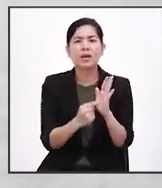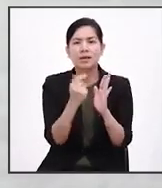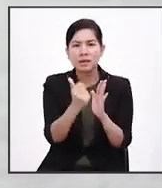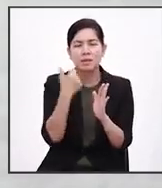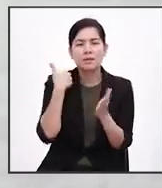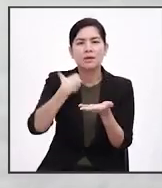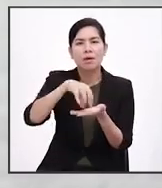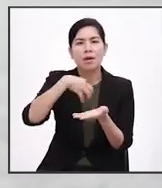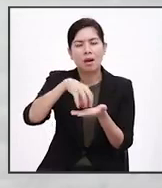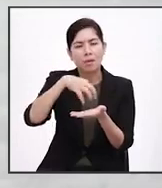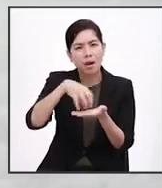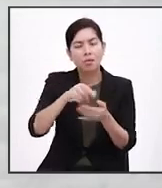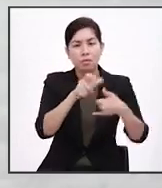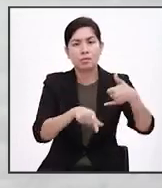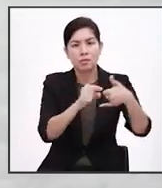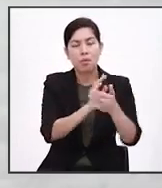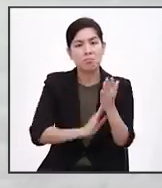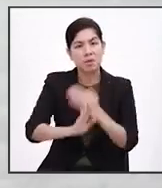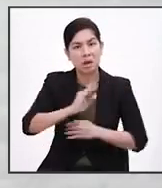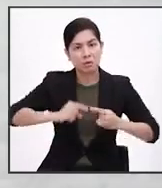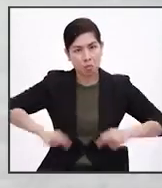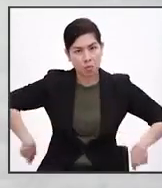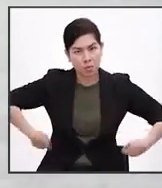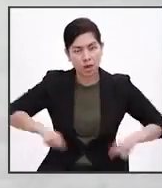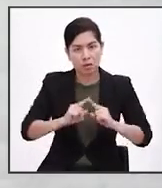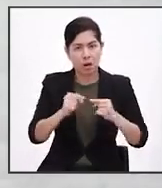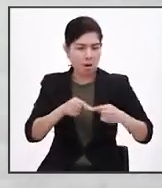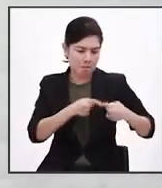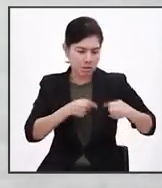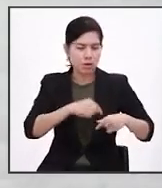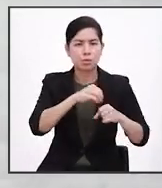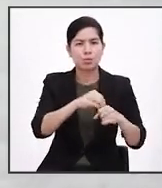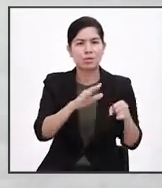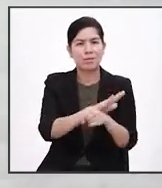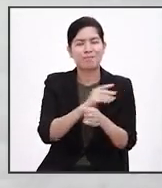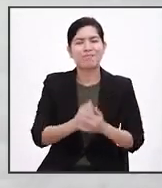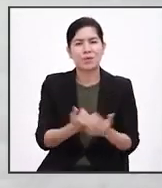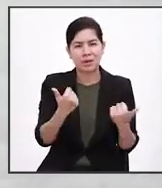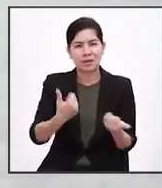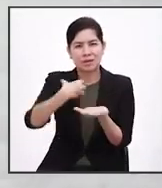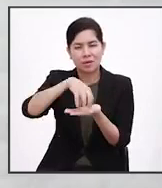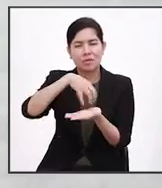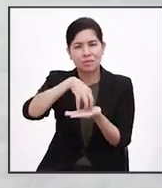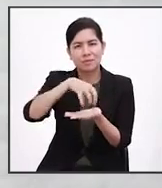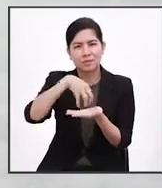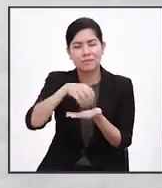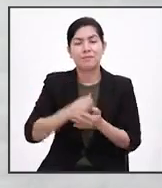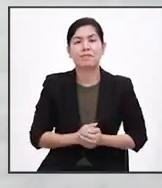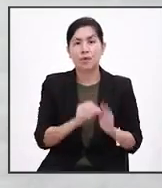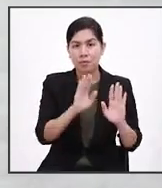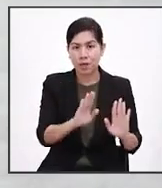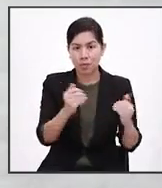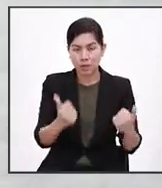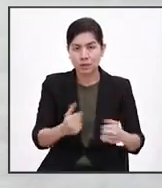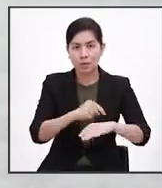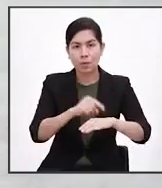แม้ว่าเธอจะสูญเสียขาไปแต่เธอไม่ได้หมดกำลังใจไปเลยนะคะนี่คือเรื่องที่เรามีมาฝากคุณผู้ชมในวันนี้แต่ว่าตอนนี้เวลาหมดลง